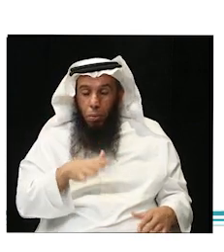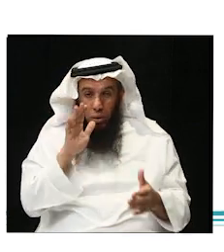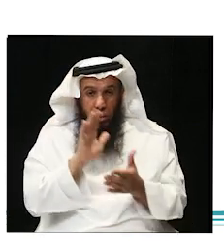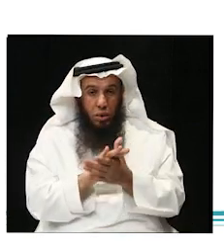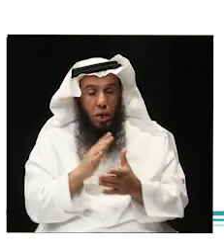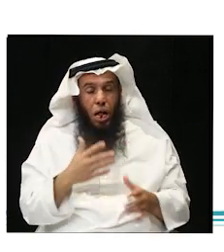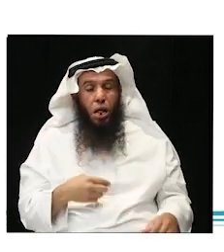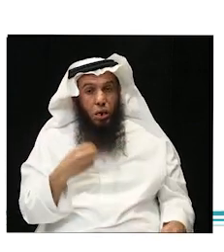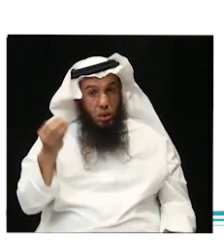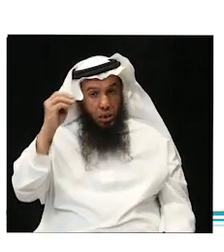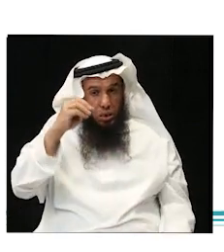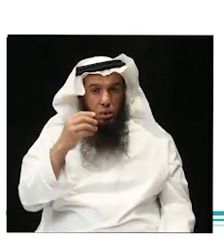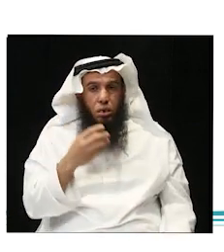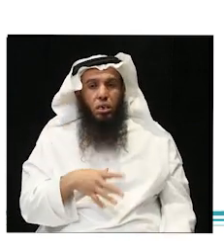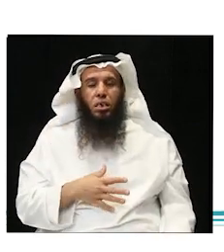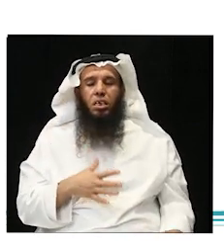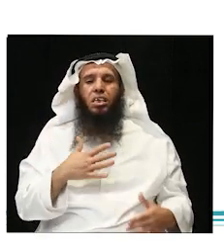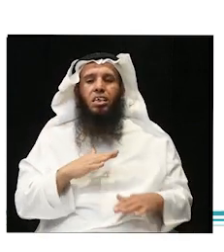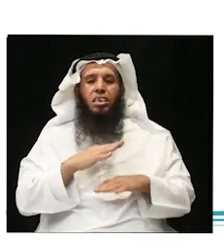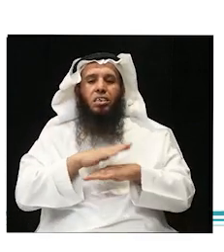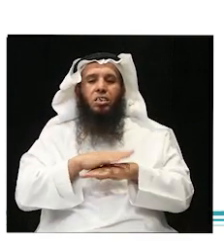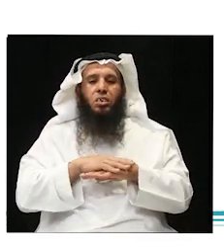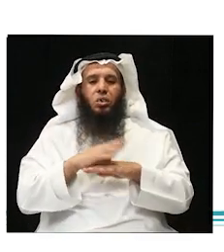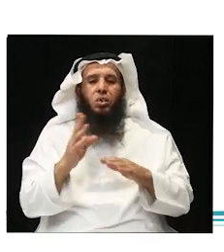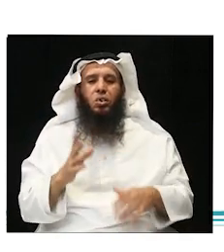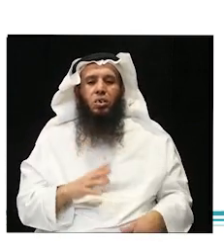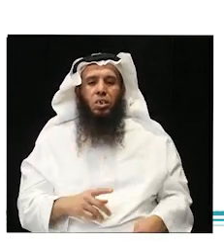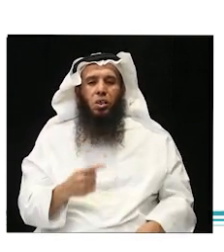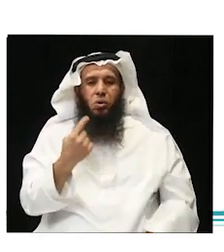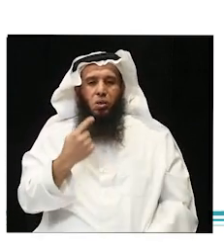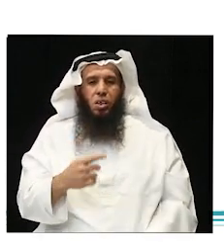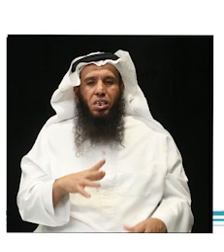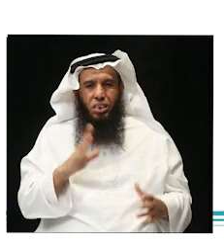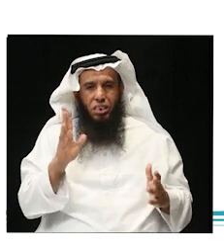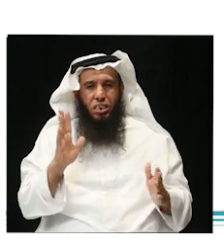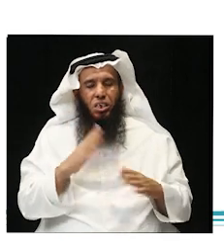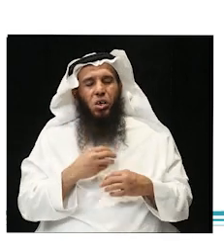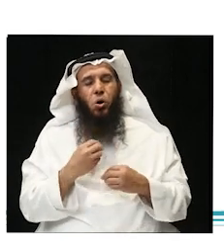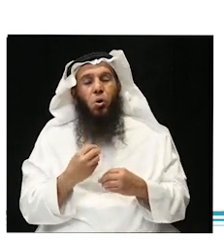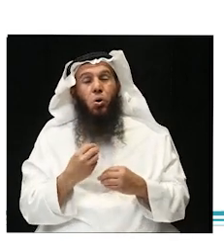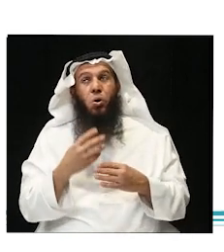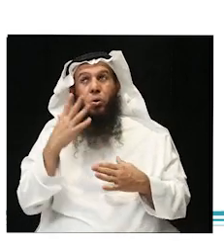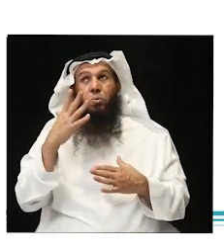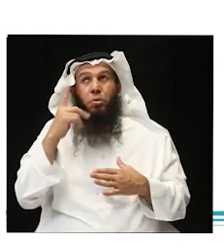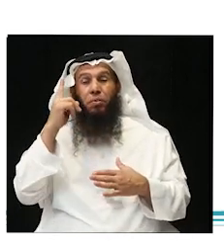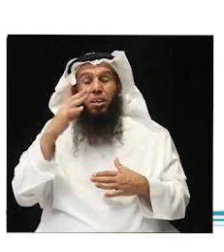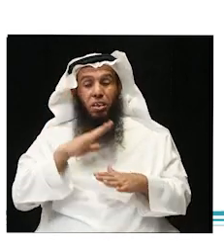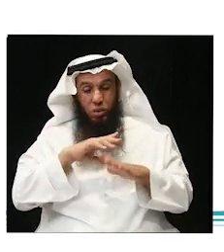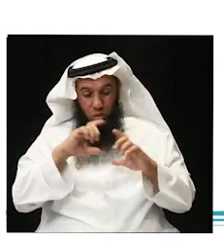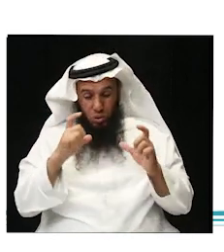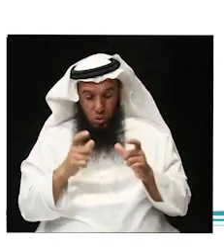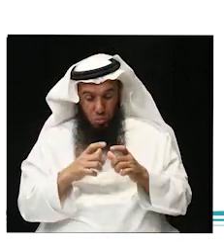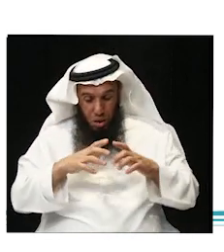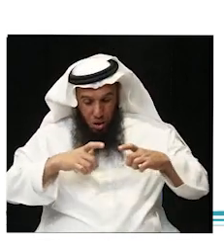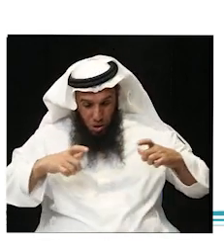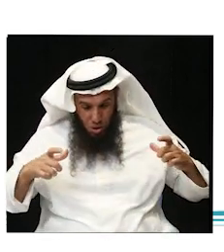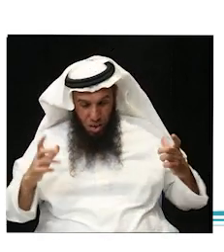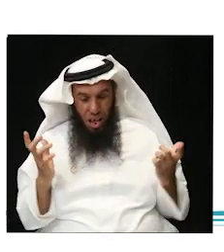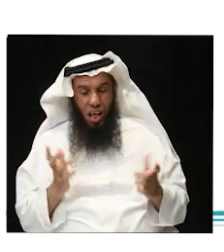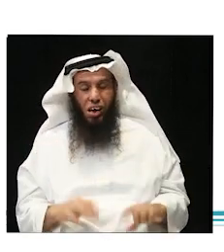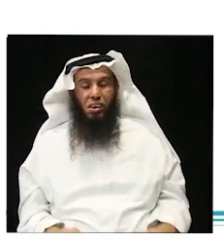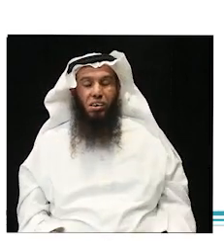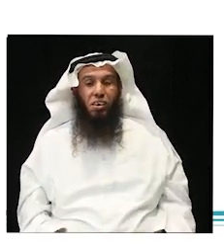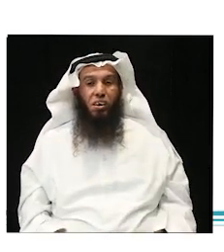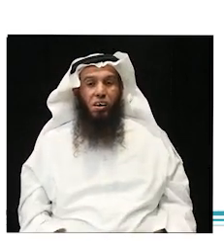المحبة وجود لذة الإيمان وحلاوته في القلب، وجود لذة الإيمان وحلاوته في القلب. وأيضا